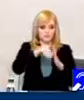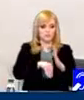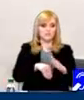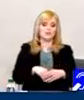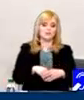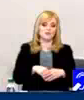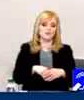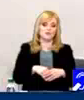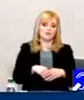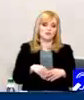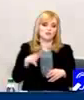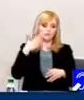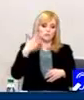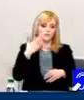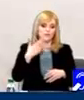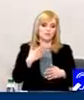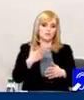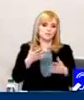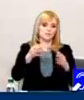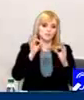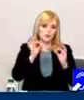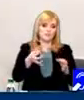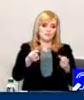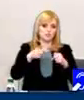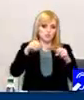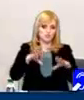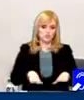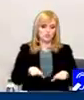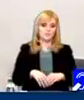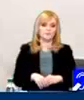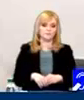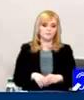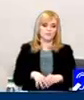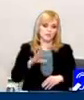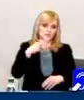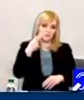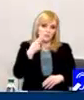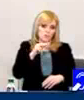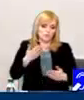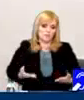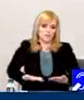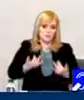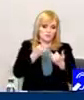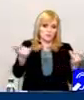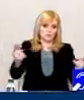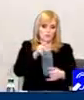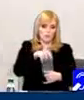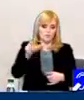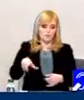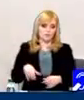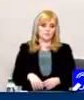din urmă niște decizii strategice pentru ca să contribuie la o bunăstare mai bună a cetățenilor săi și